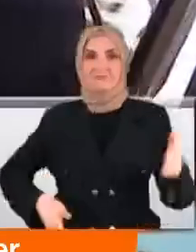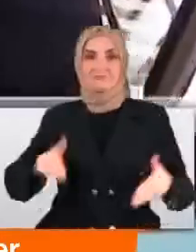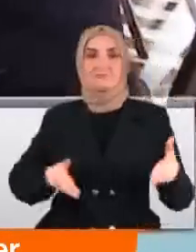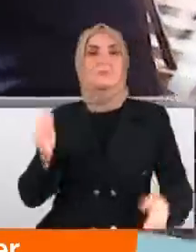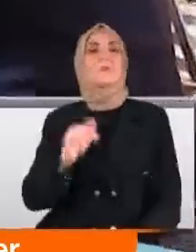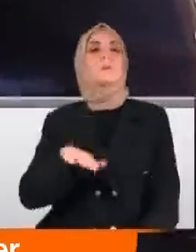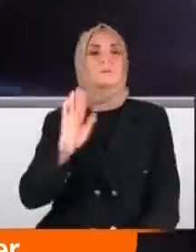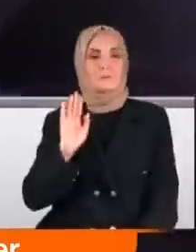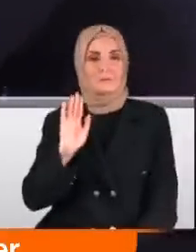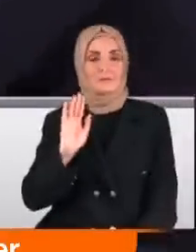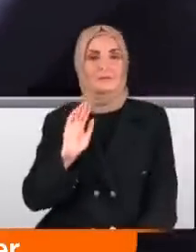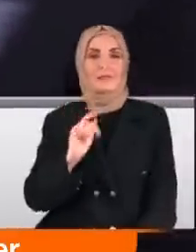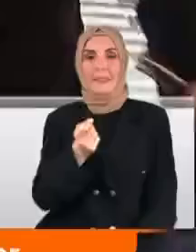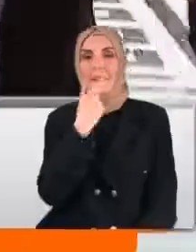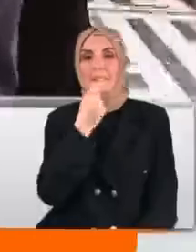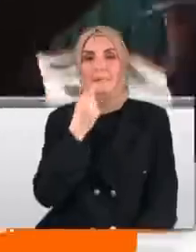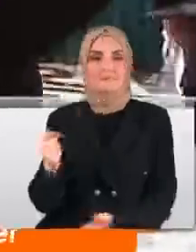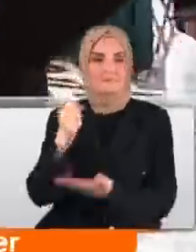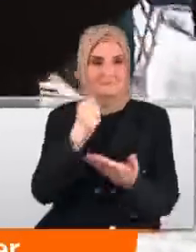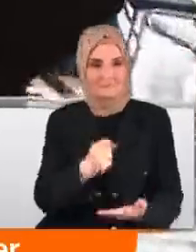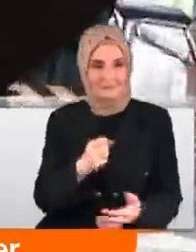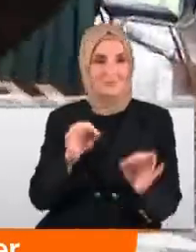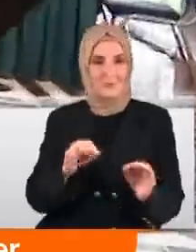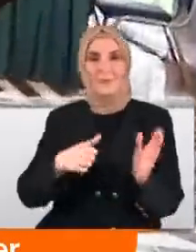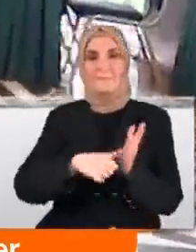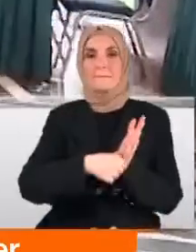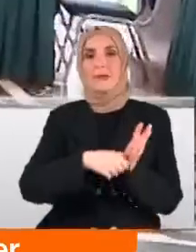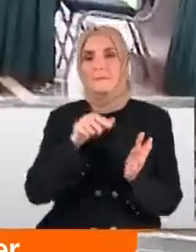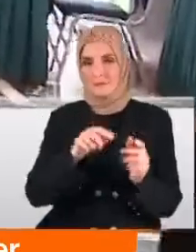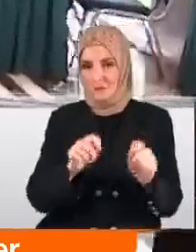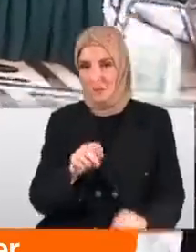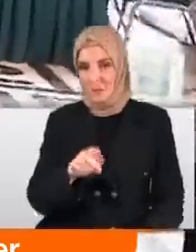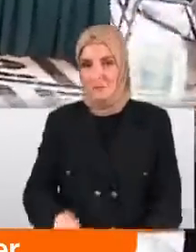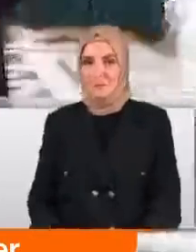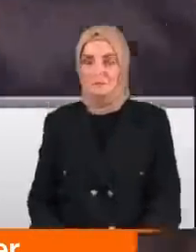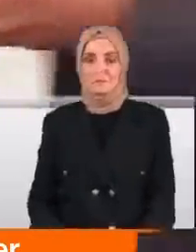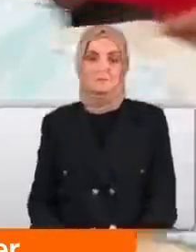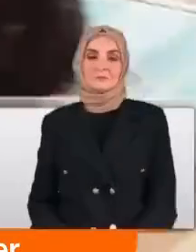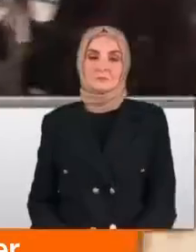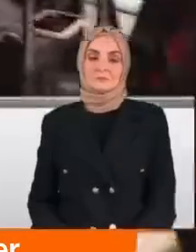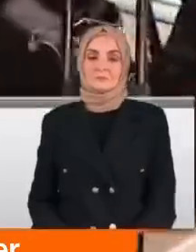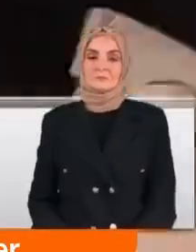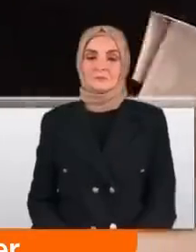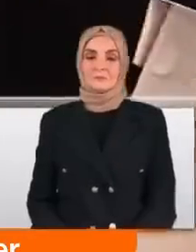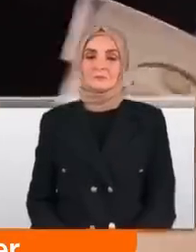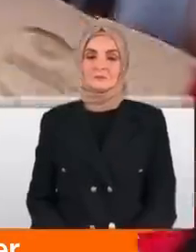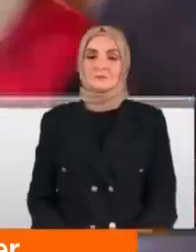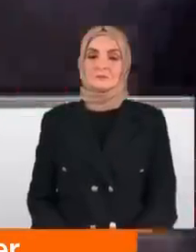da parmak izini tanıtıyor yeni dönem için. Türkiye'de üretilen leblebinin %27'si Kütahya'da üretiliyor, Tavşanlı ilçemizde